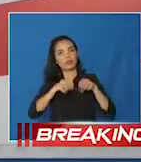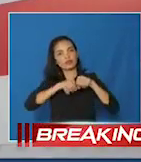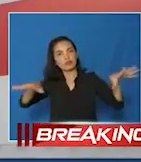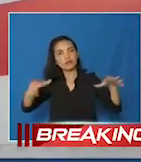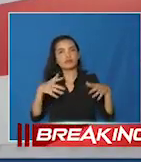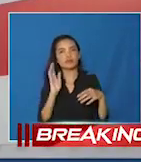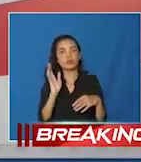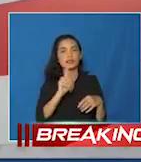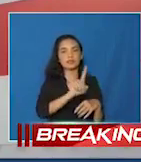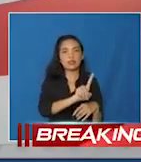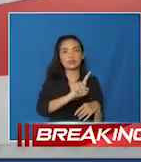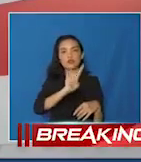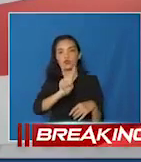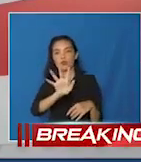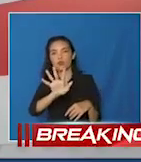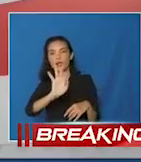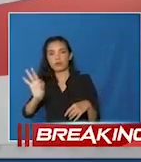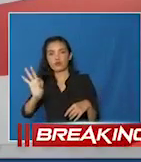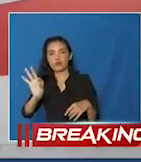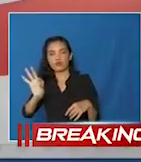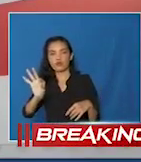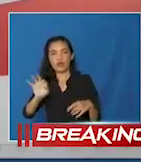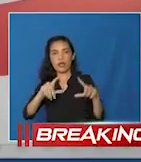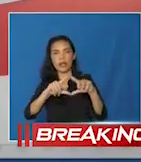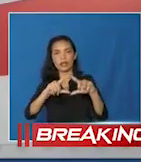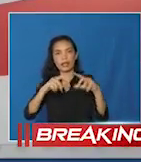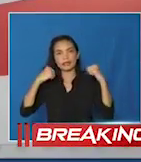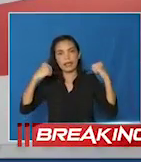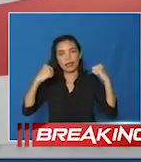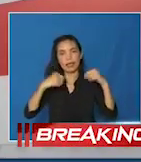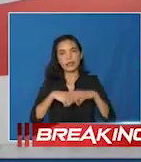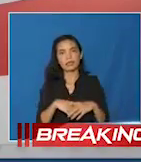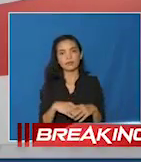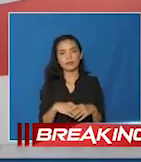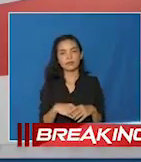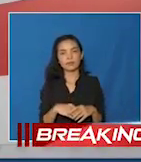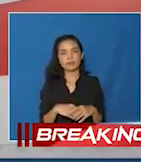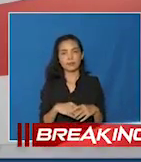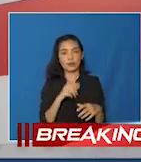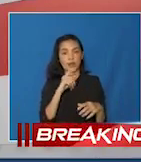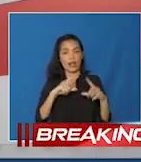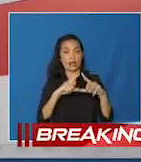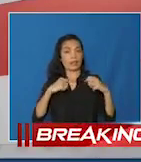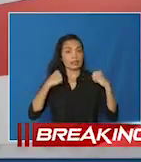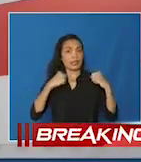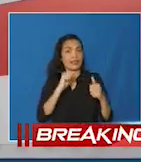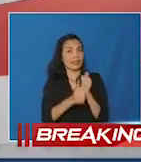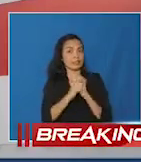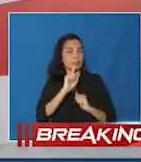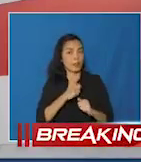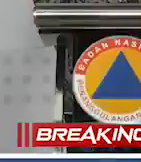distribusi 125.000 kit untuk pemeriksaan cepat yang